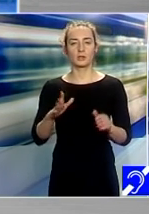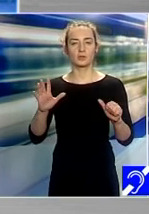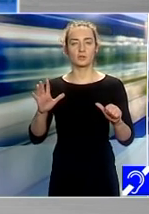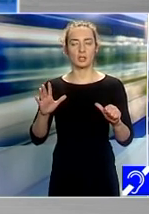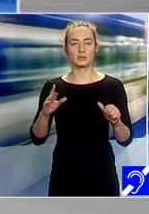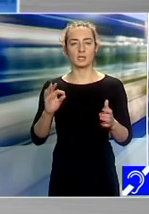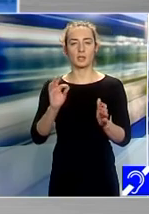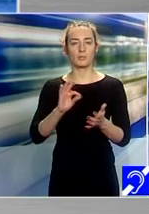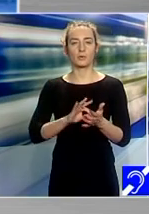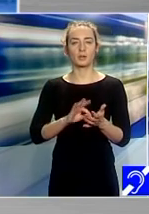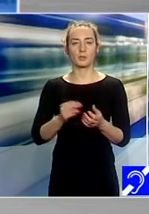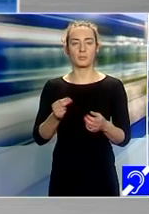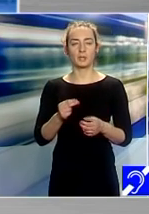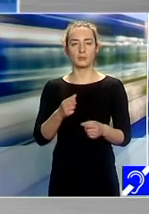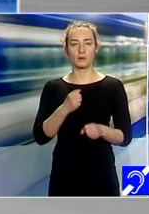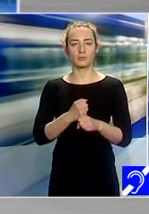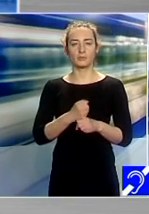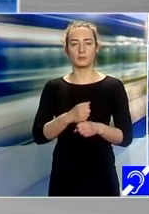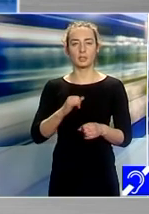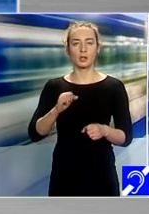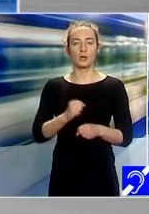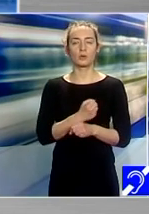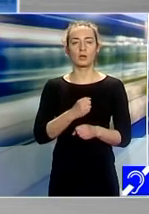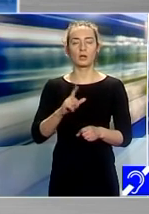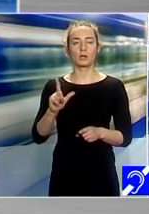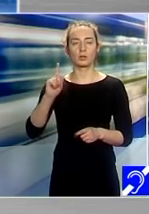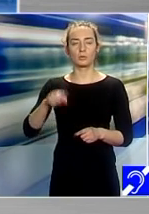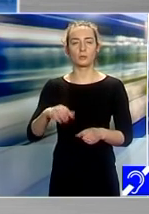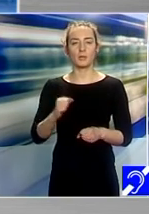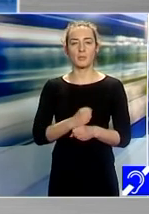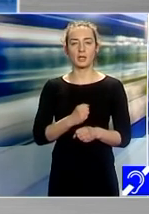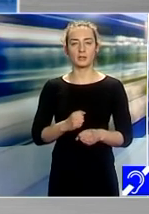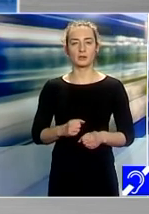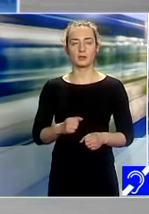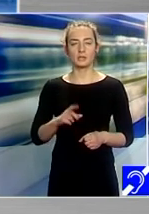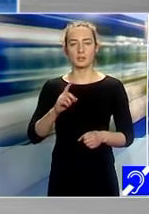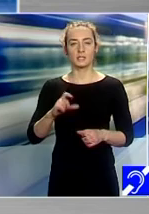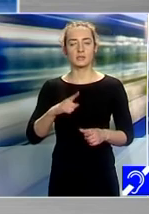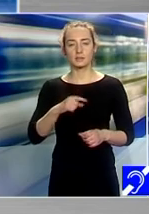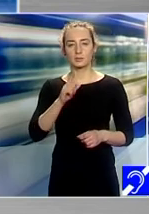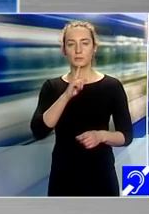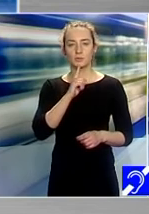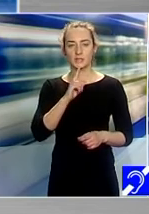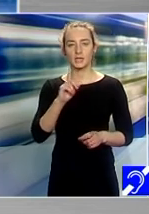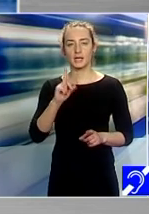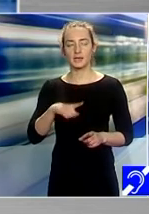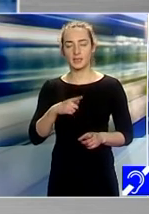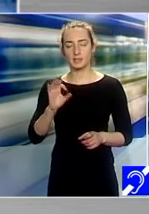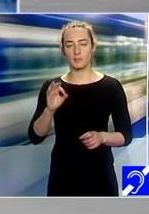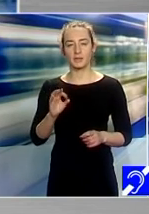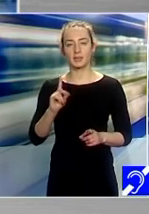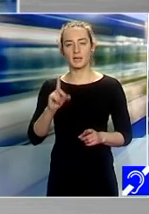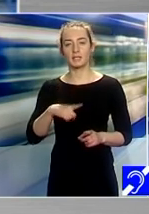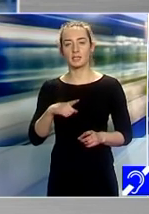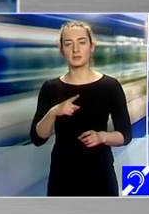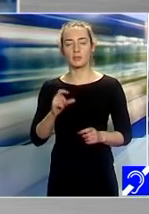am programate pentru a fi făcute până în luna mai. Sunt încă puține însă. E bine, dar e puțin. E puțin de ce? Pentru că